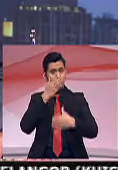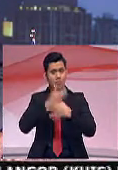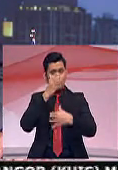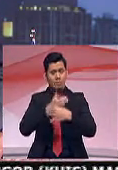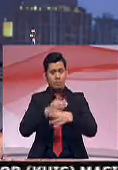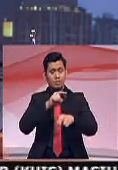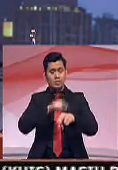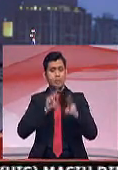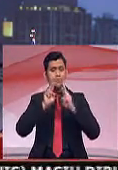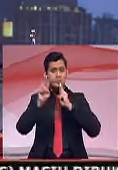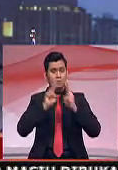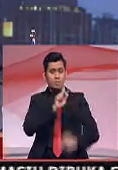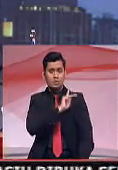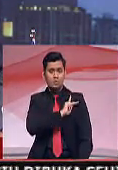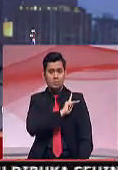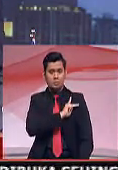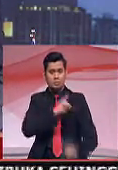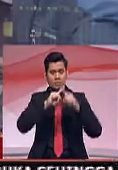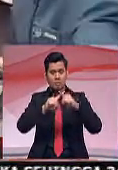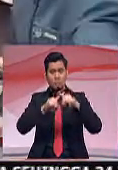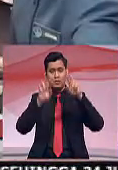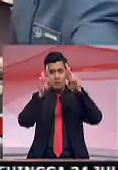Rakyat yang baharu.